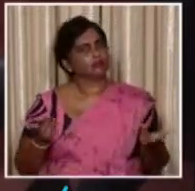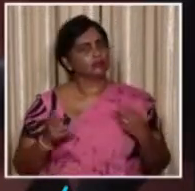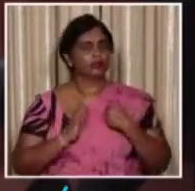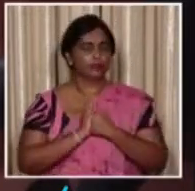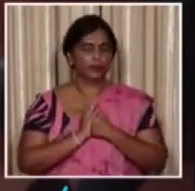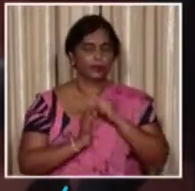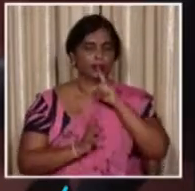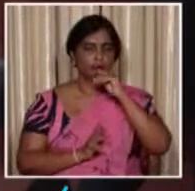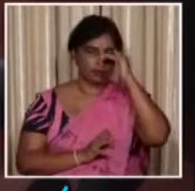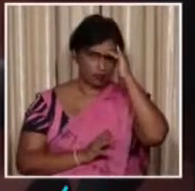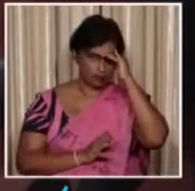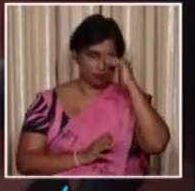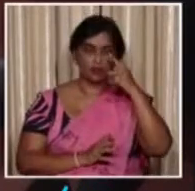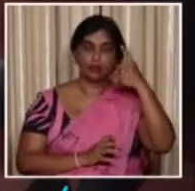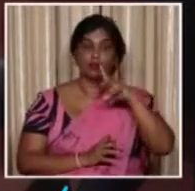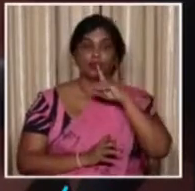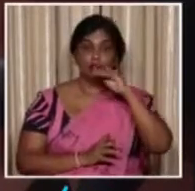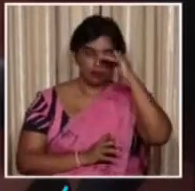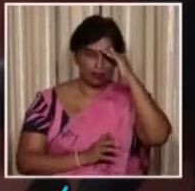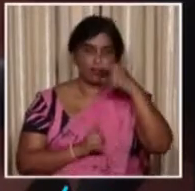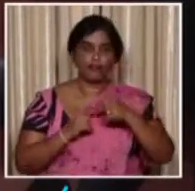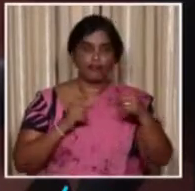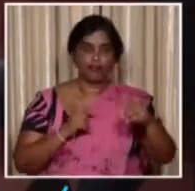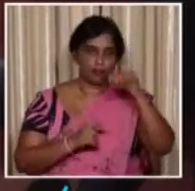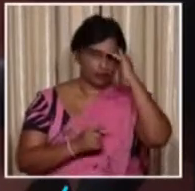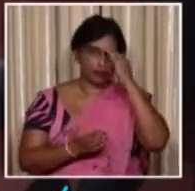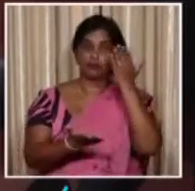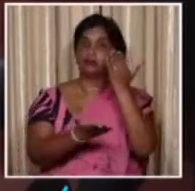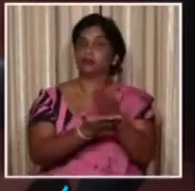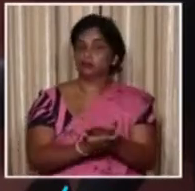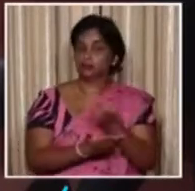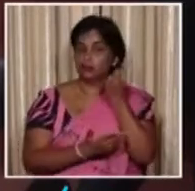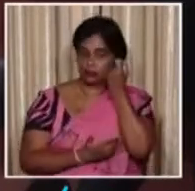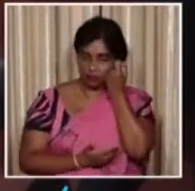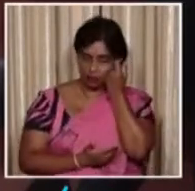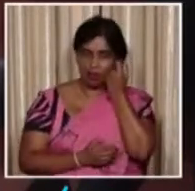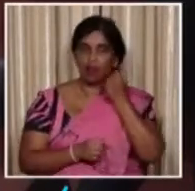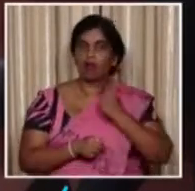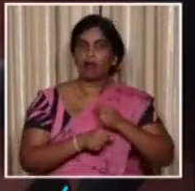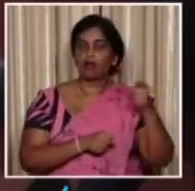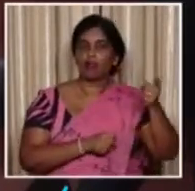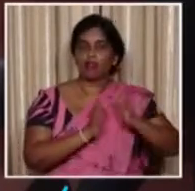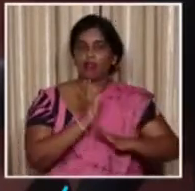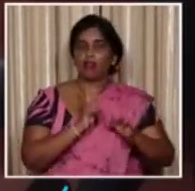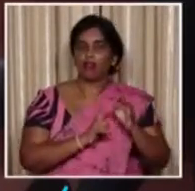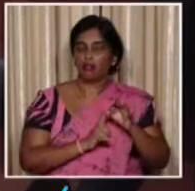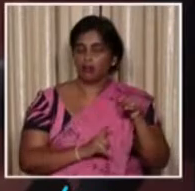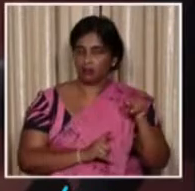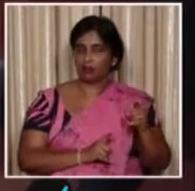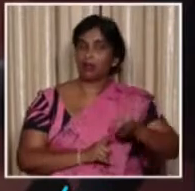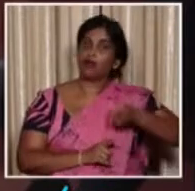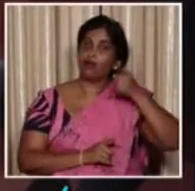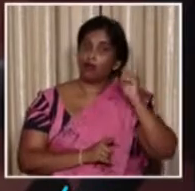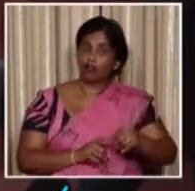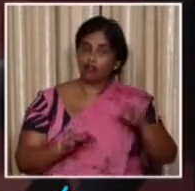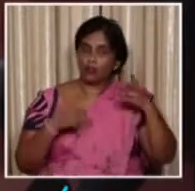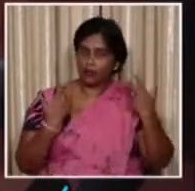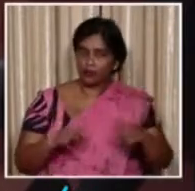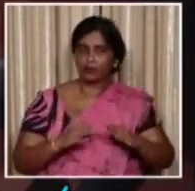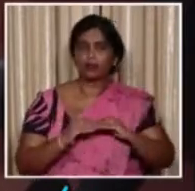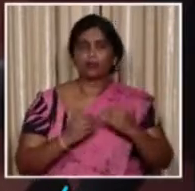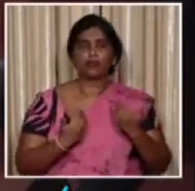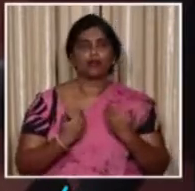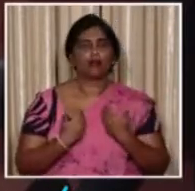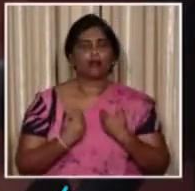කතානායකතුමනි, නියෝජ්‍ය කතානායකතුමනි, විපක්ෂ නායකතුමා විසින් ඉදිරිපත් කළ යෝජනාව ආණ්ඩු පක්ෂ අමාත්‍යවරයෙක් අනුමැති කරාට පසුව